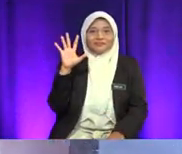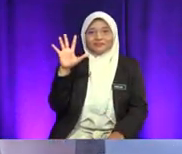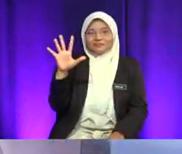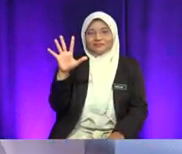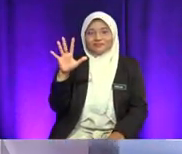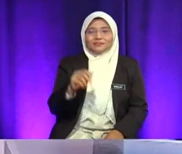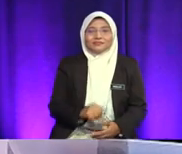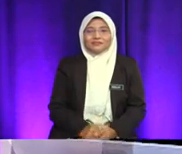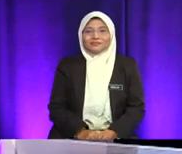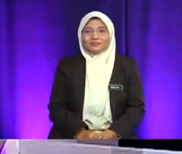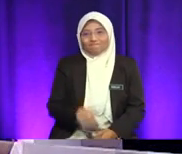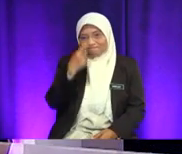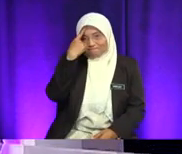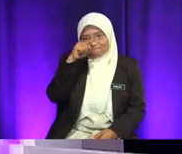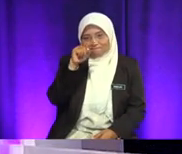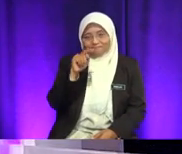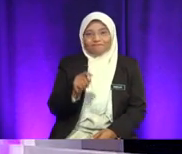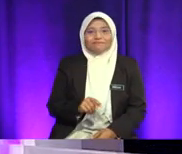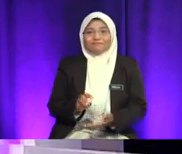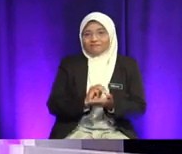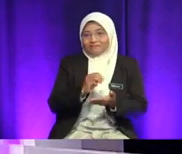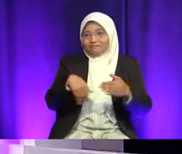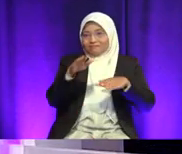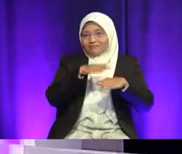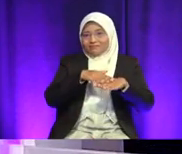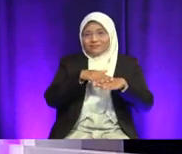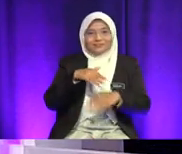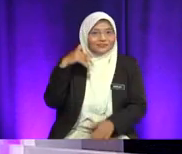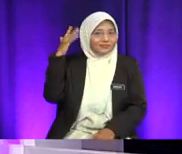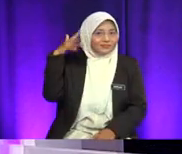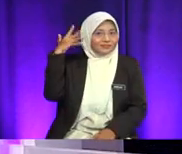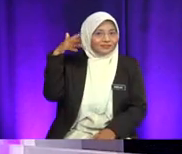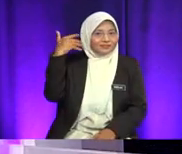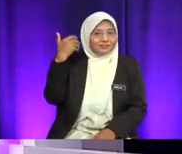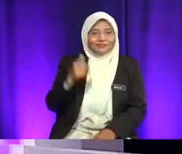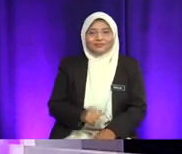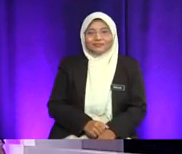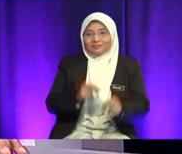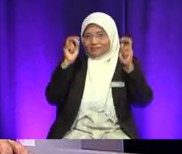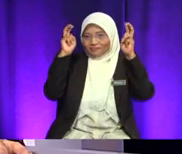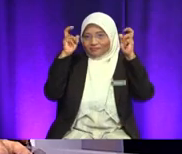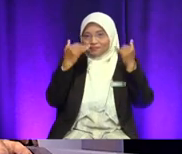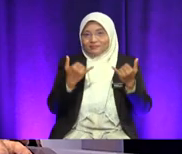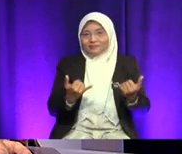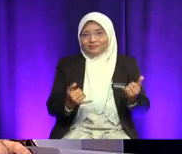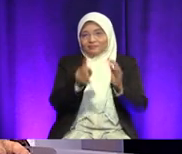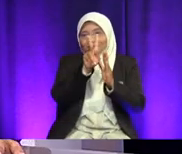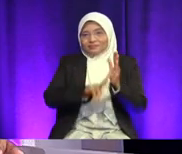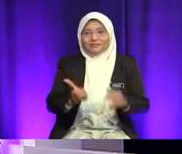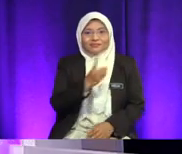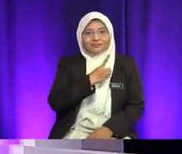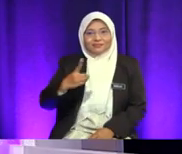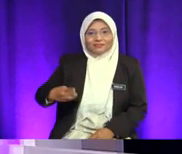berikhususan pengususan untuk slot Menengah Atas dalam mata pelajaran sejarah topik pada hari ini adalah kedaulatan negara